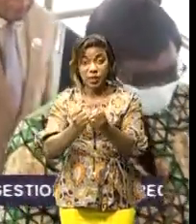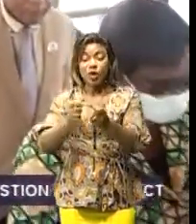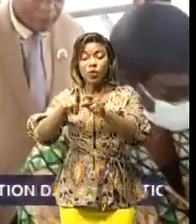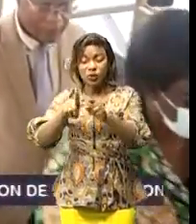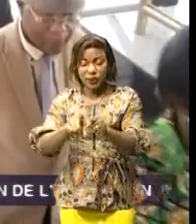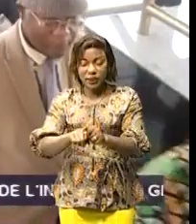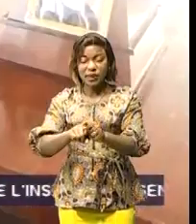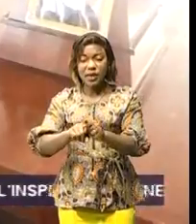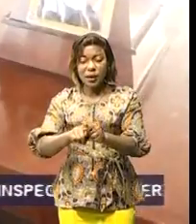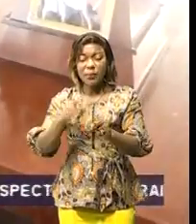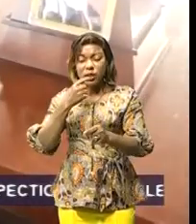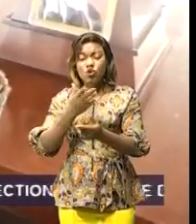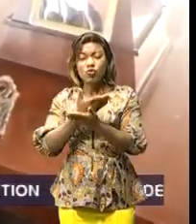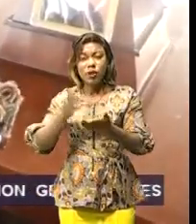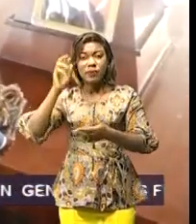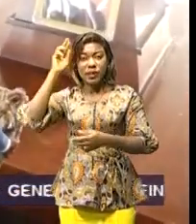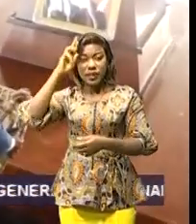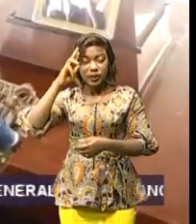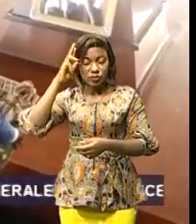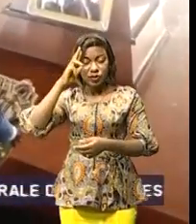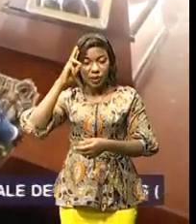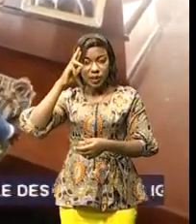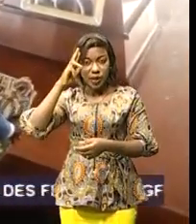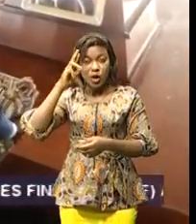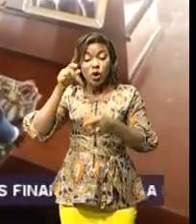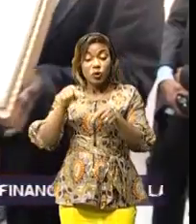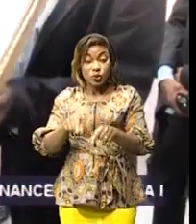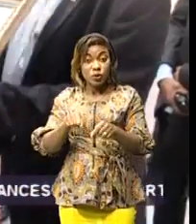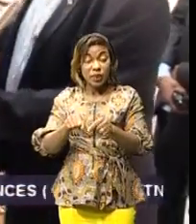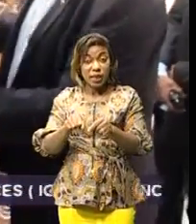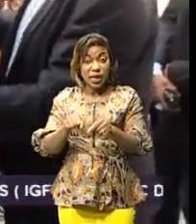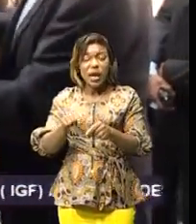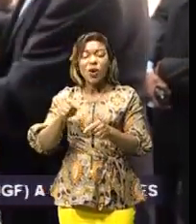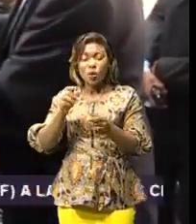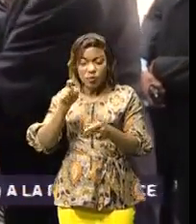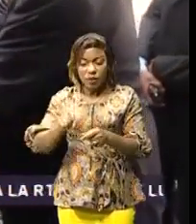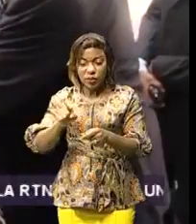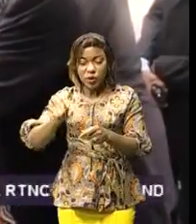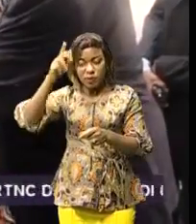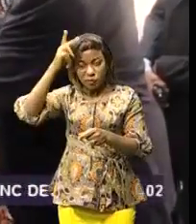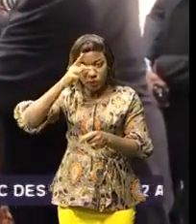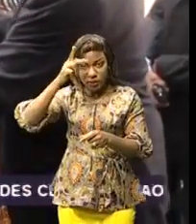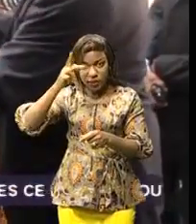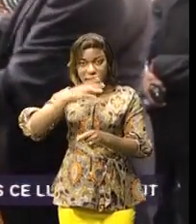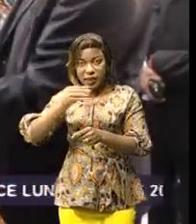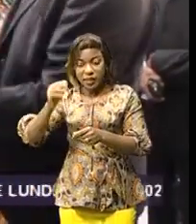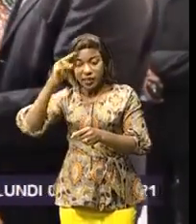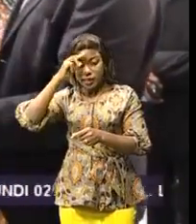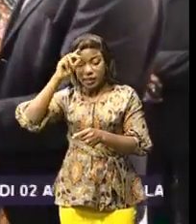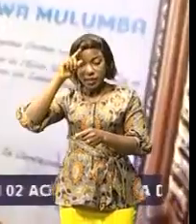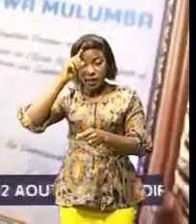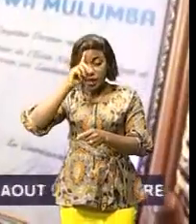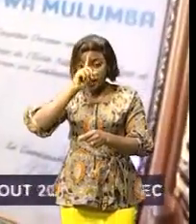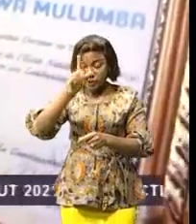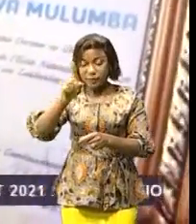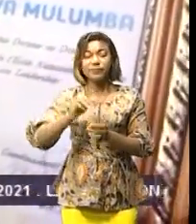d'Étienne Tshisekedi du Wamulouma d'heureuse mémoire. Car ce dernier a des mérites académiques, professionnels et politiques. C'est ainsi que un diplôme d'honneur